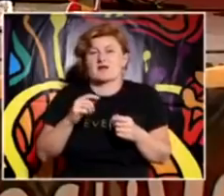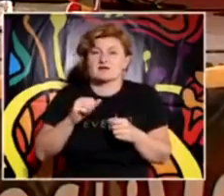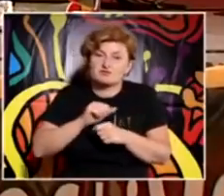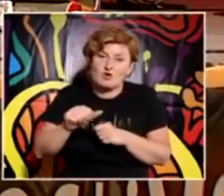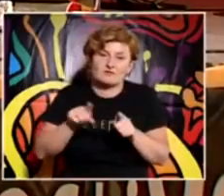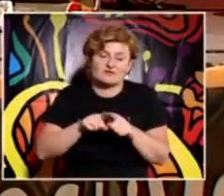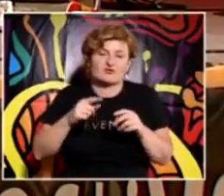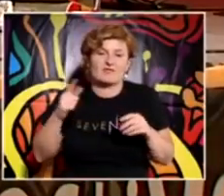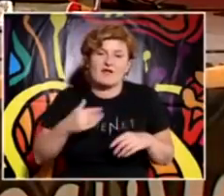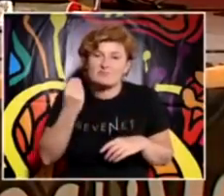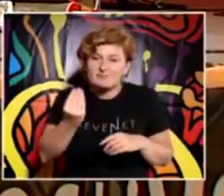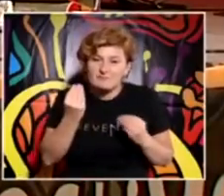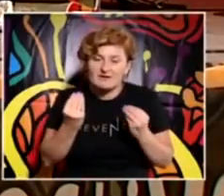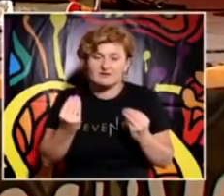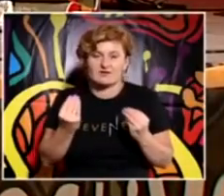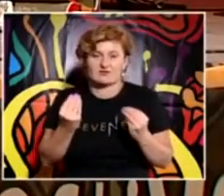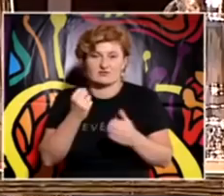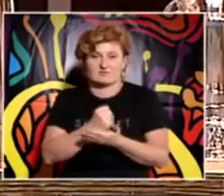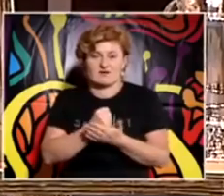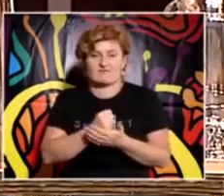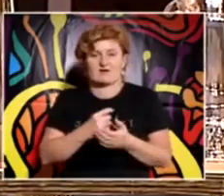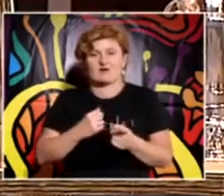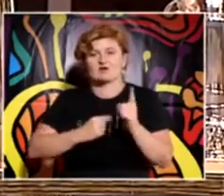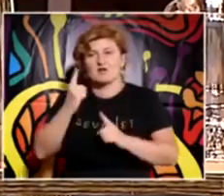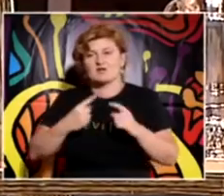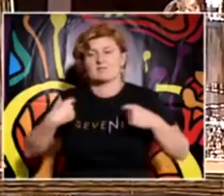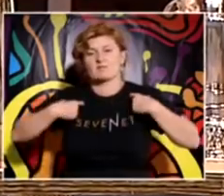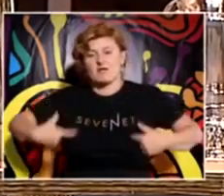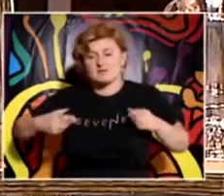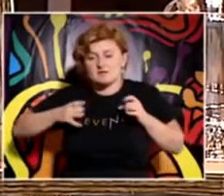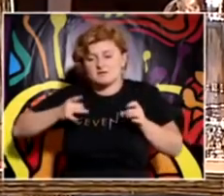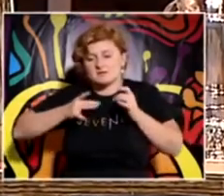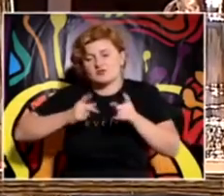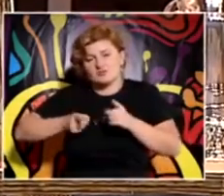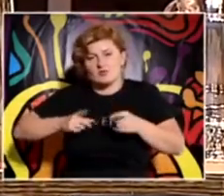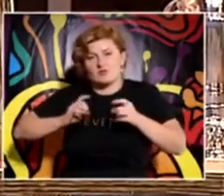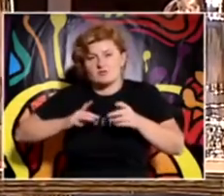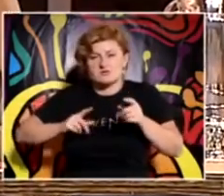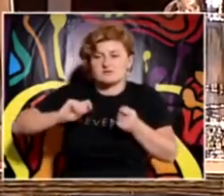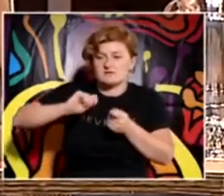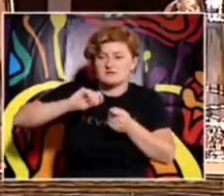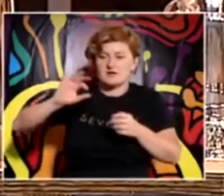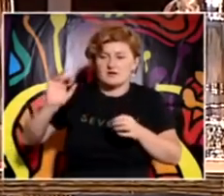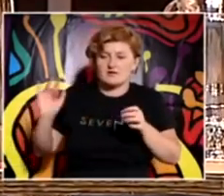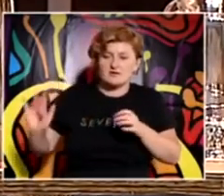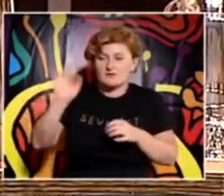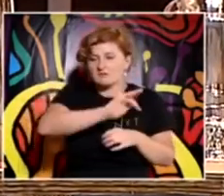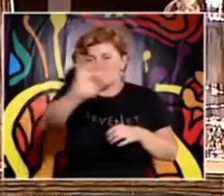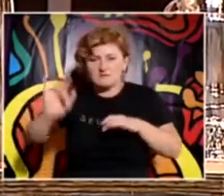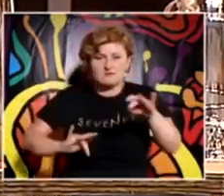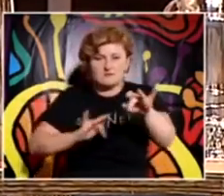rzeczy. Też zauważyłam, że czasami gdy gonimy gdzieś z plecakiem, pędzimy, przemieszczamy się z punktu A do